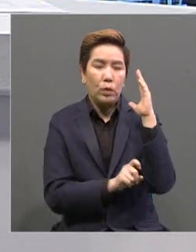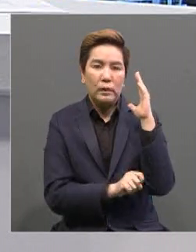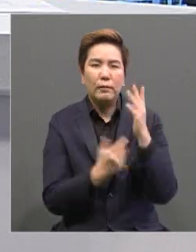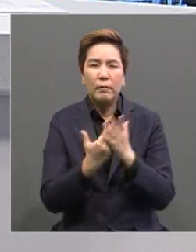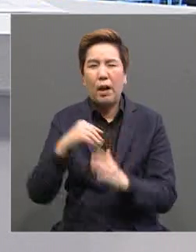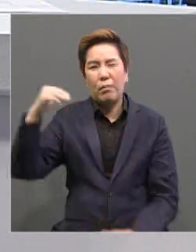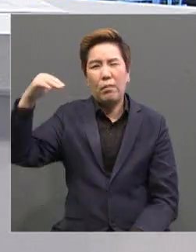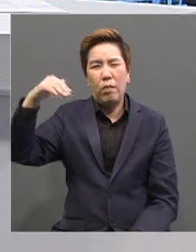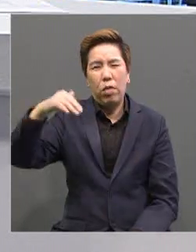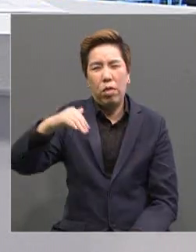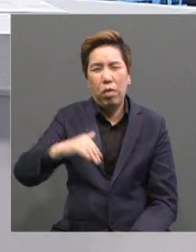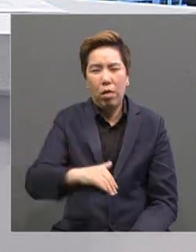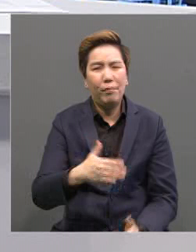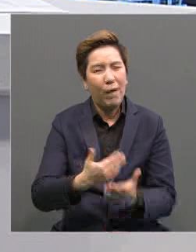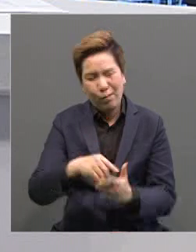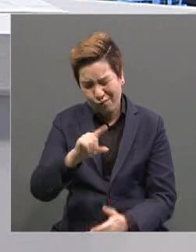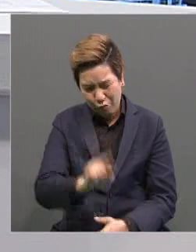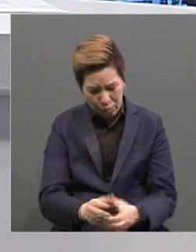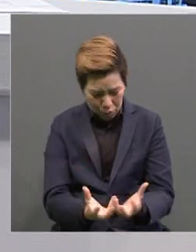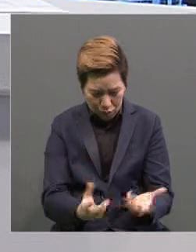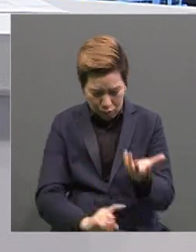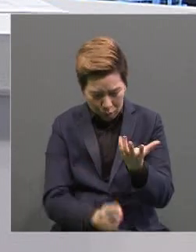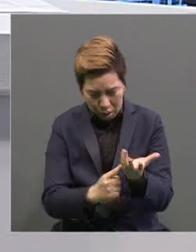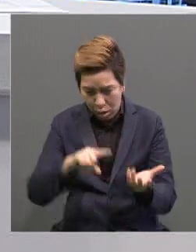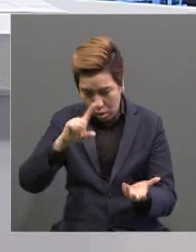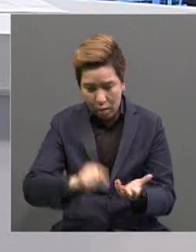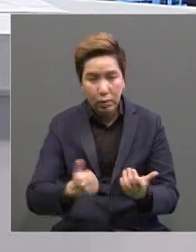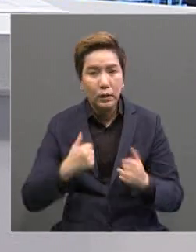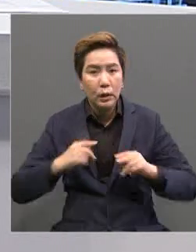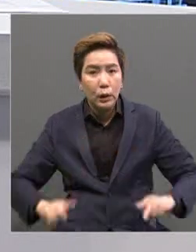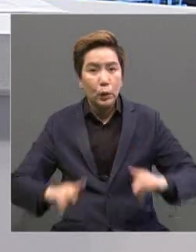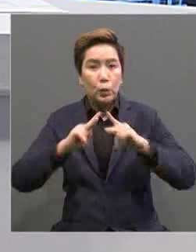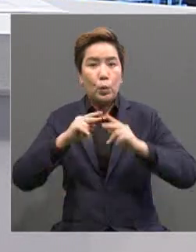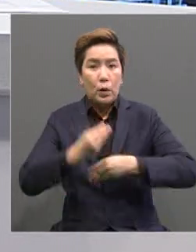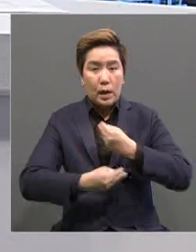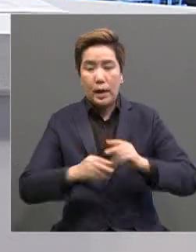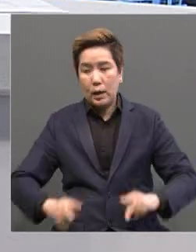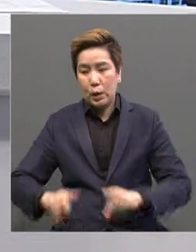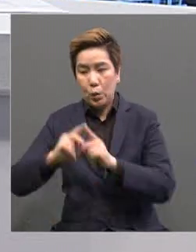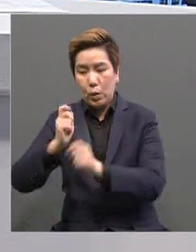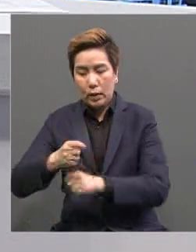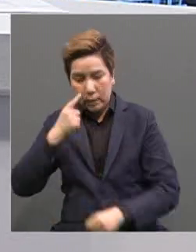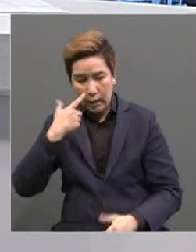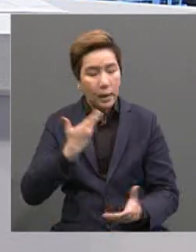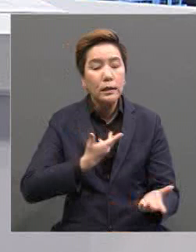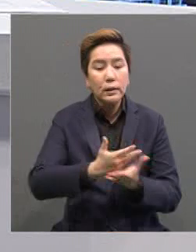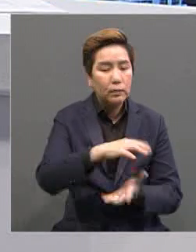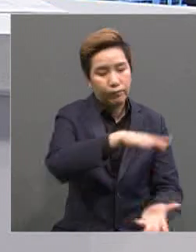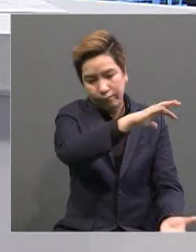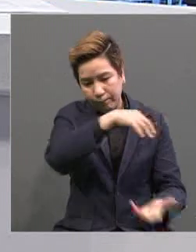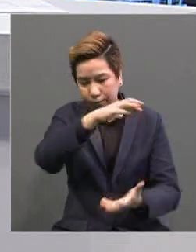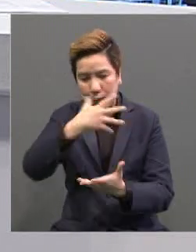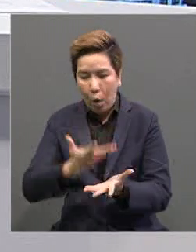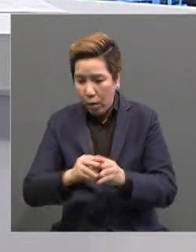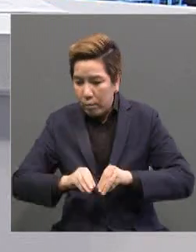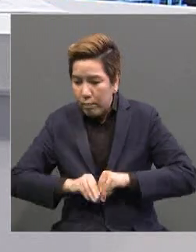ากที่ราคาเนี่ยตกต่ำนะคะซึ่งทางด้านกระทรวงพาณิชย์เองนะคะก็ร่วมกับกระทรวงเกษตรและสหกรณ์ค่ะตั้งจุดรับซื้อและช่วยก